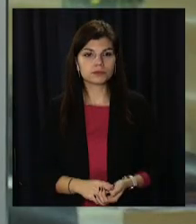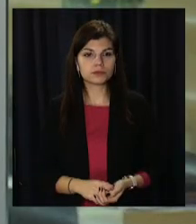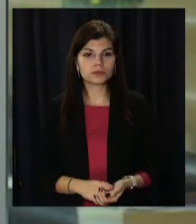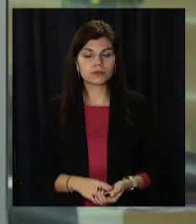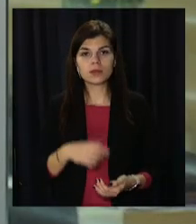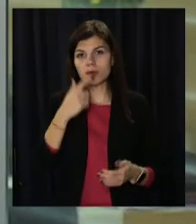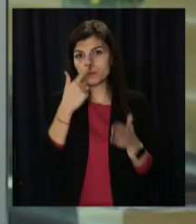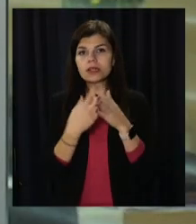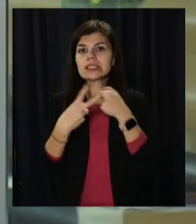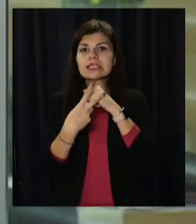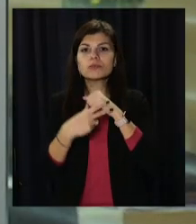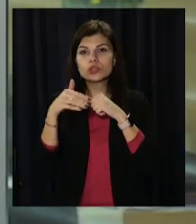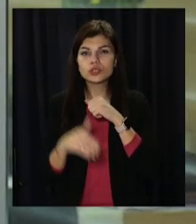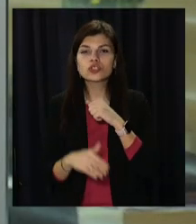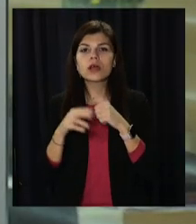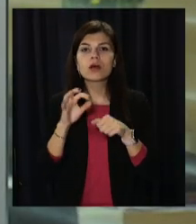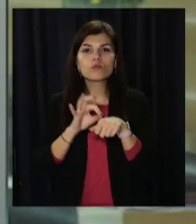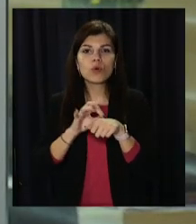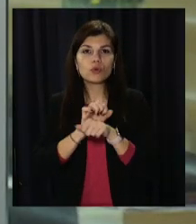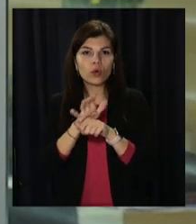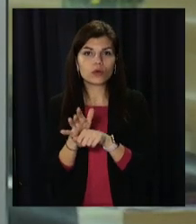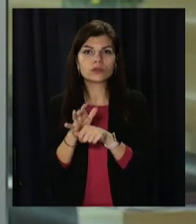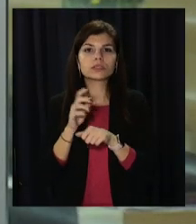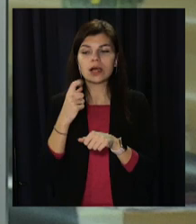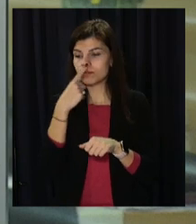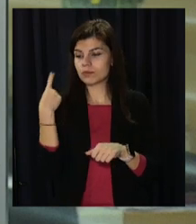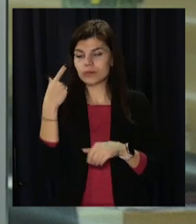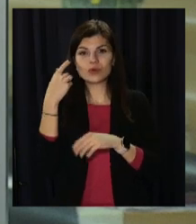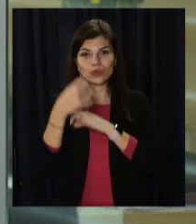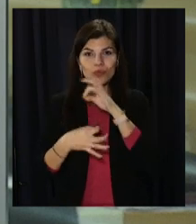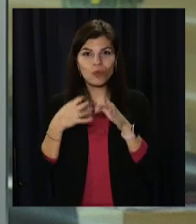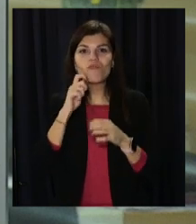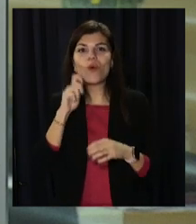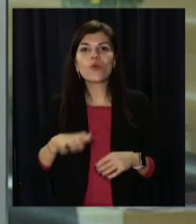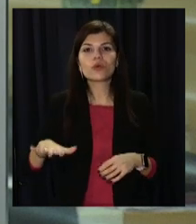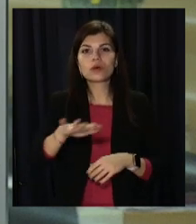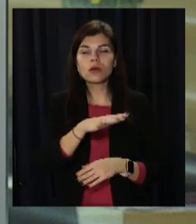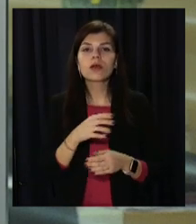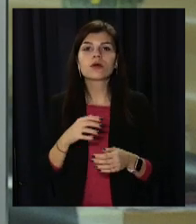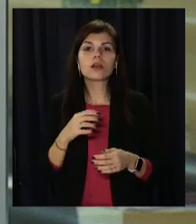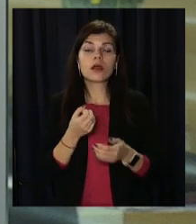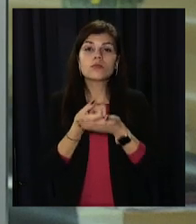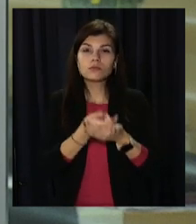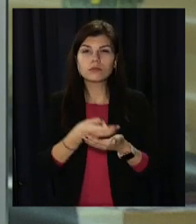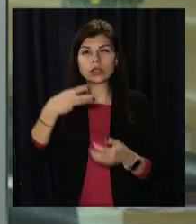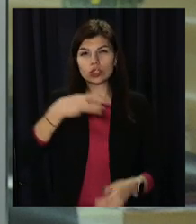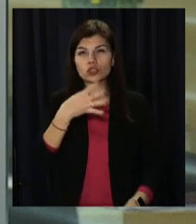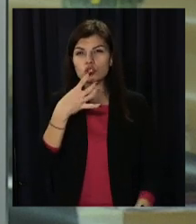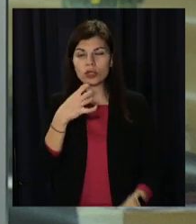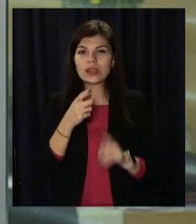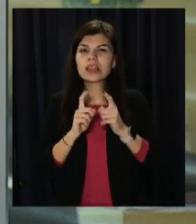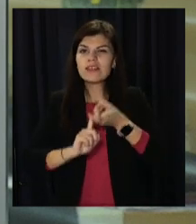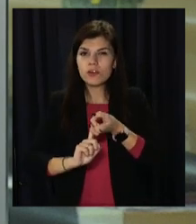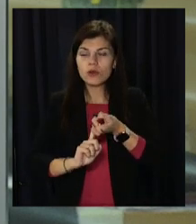Майже 17 тисяч недужих на ковід зареєстрували за останню добу в Україні. Ушпиталили понад 3400